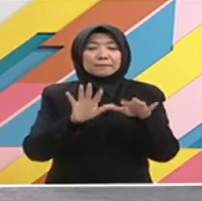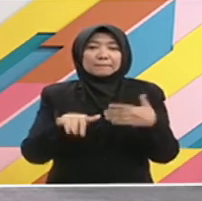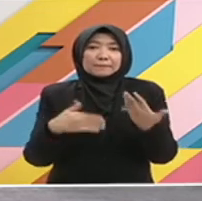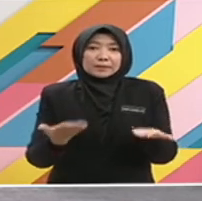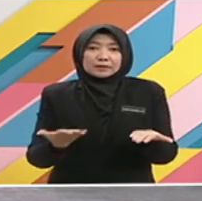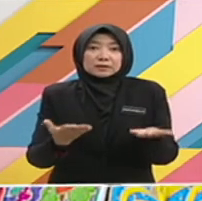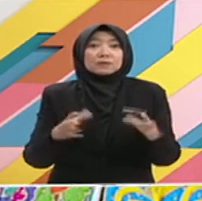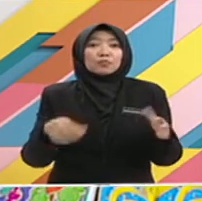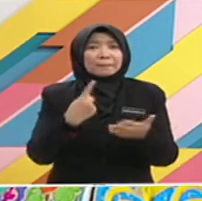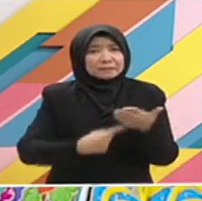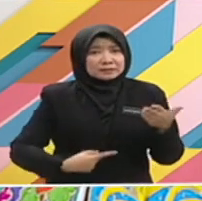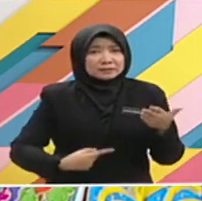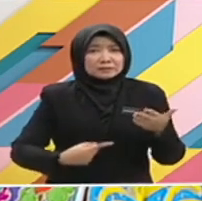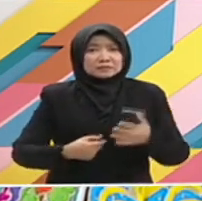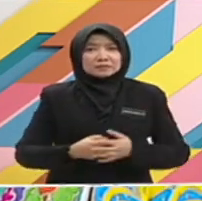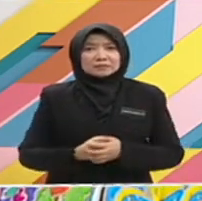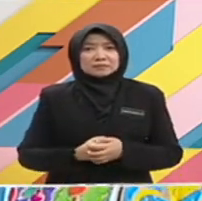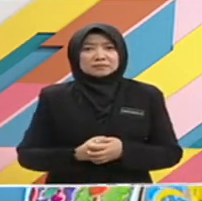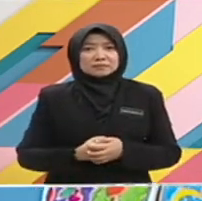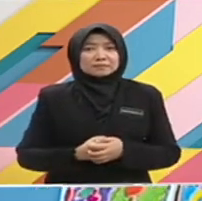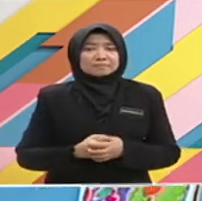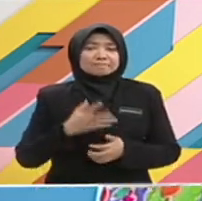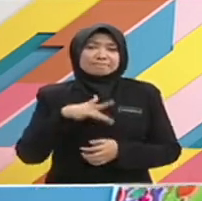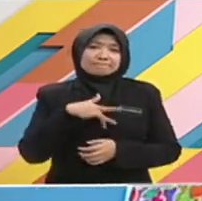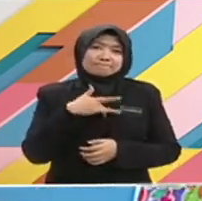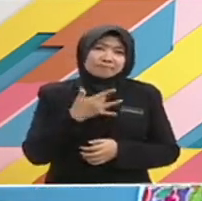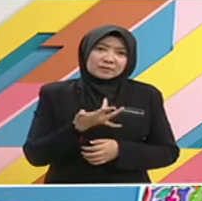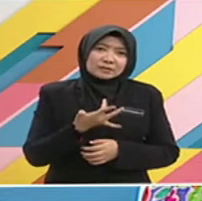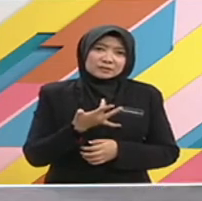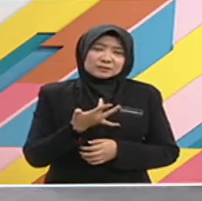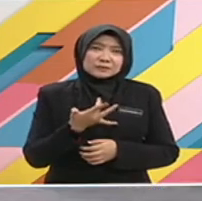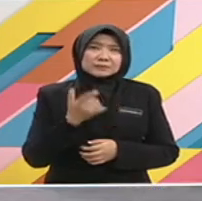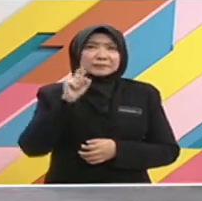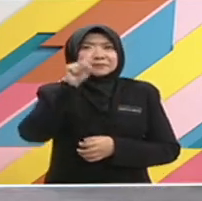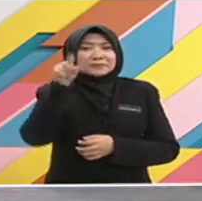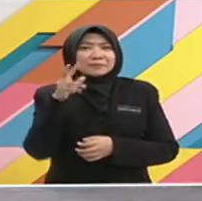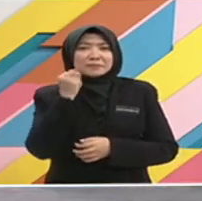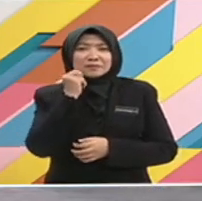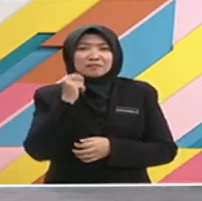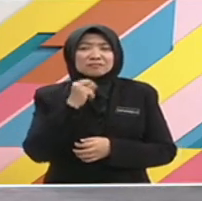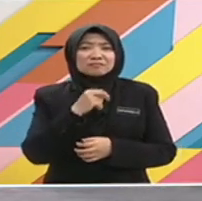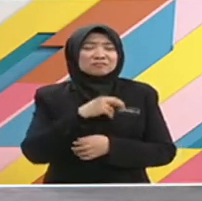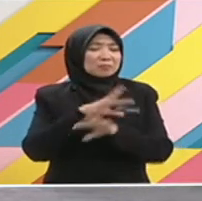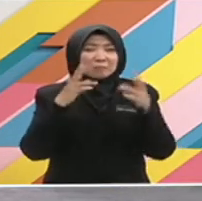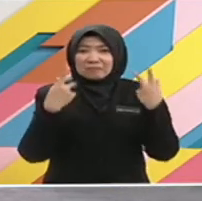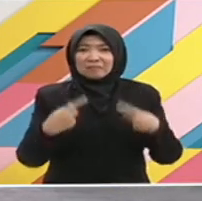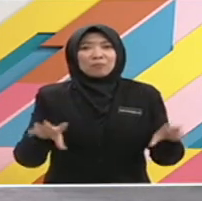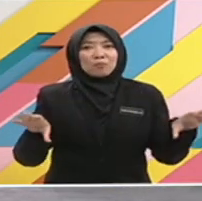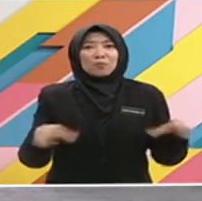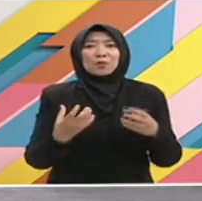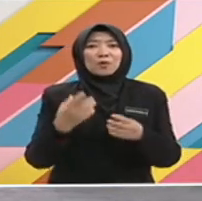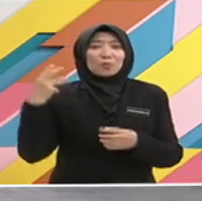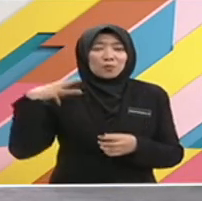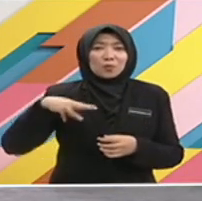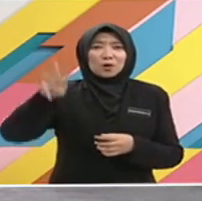buat apa ni agaknya? Agak-agaknya kan, saya rasa kalau tanya saya, alamak sebab saya tak pernah buat wow cikgu. Jadi saya pun